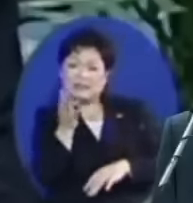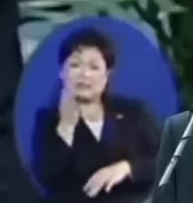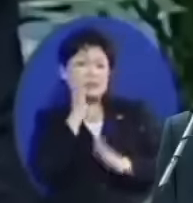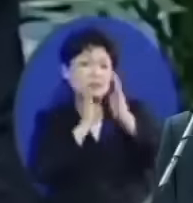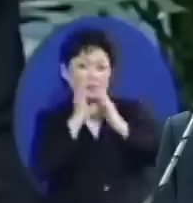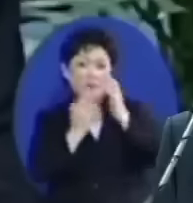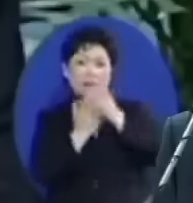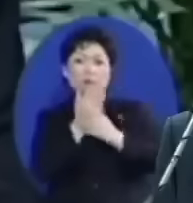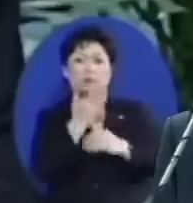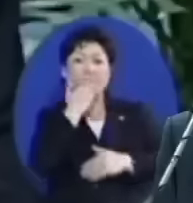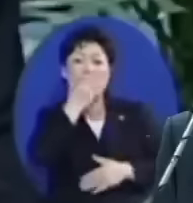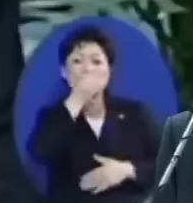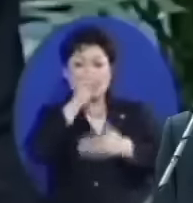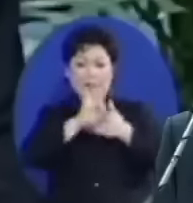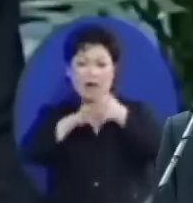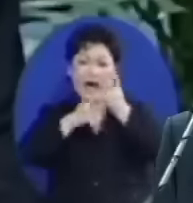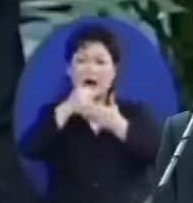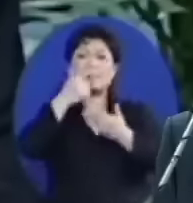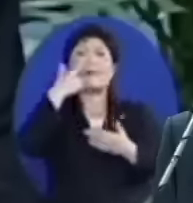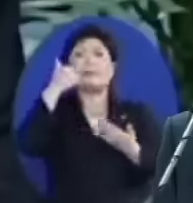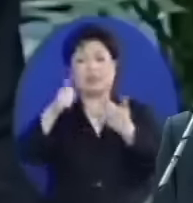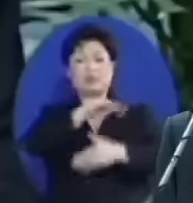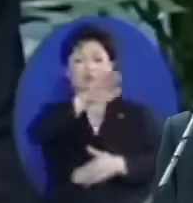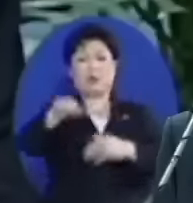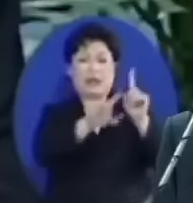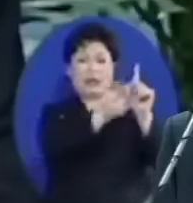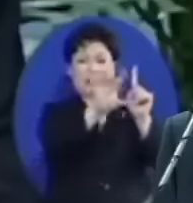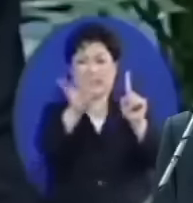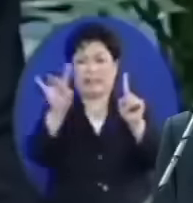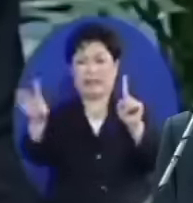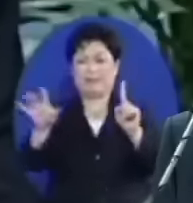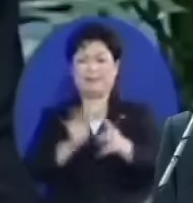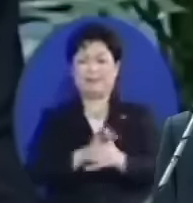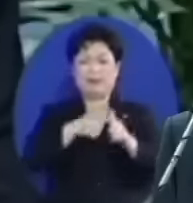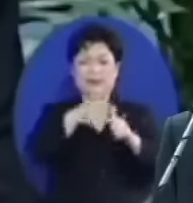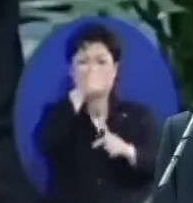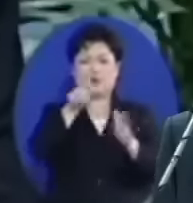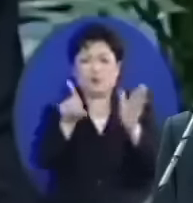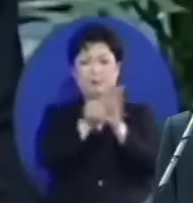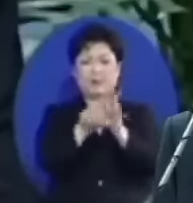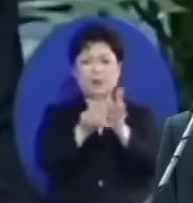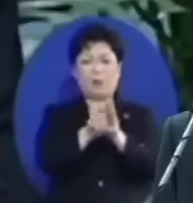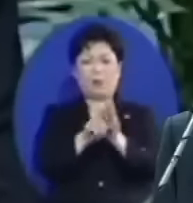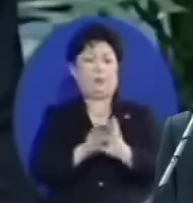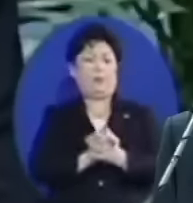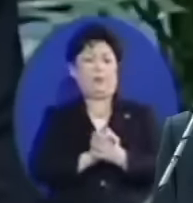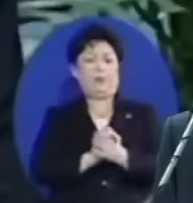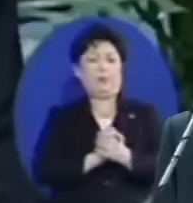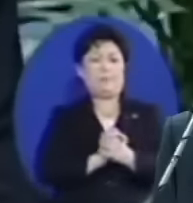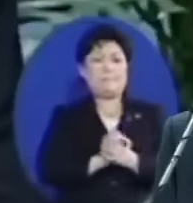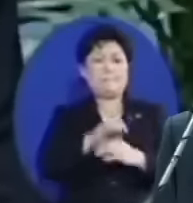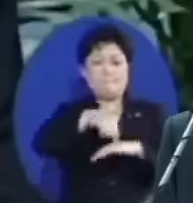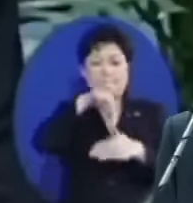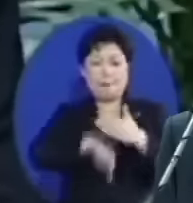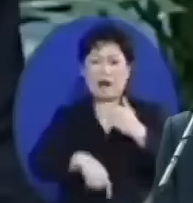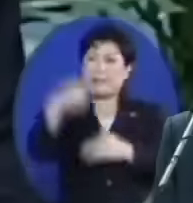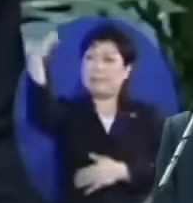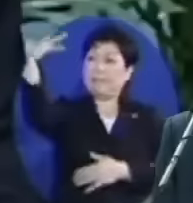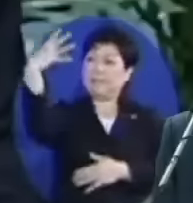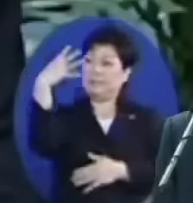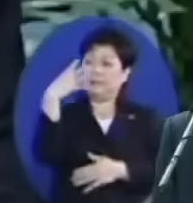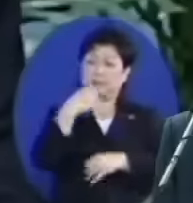있으면 하나님 아버지께서 우리 한 사람 한 사람이 예수를 믿고 마음의 빛을